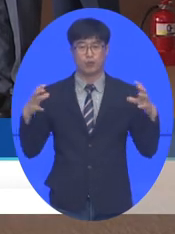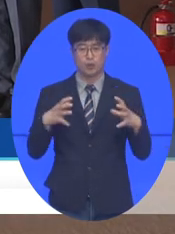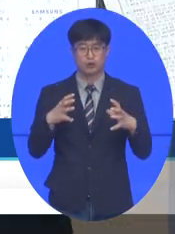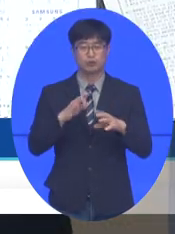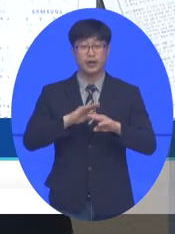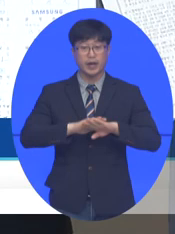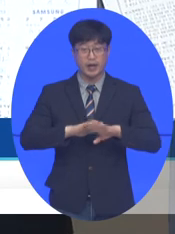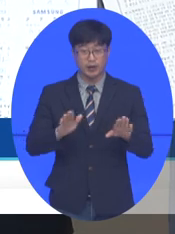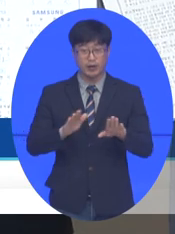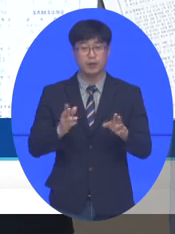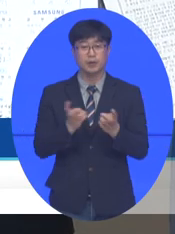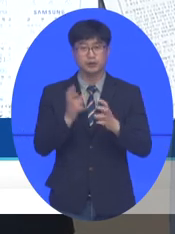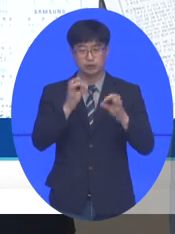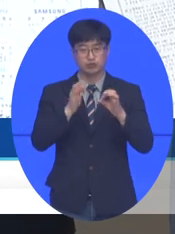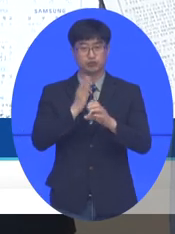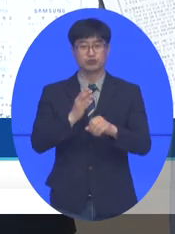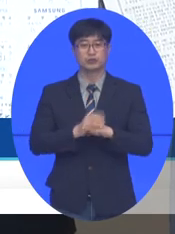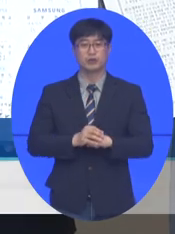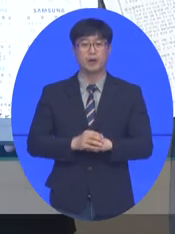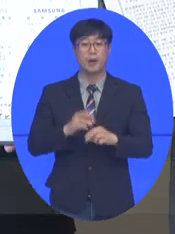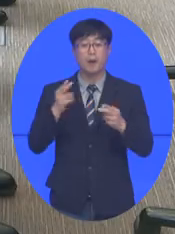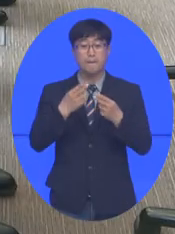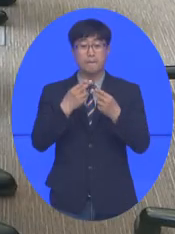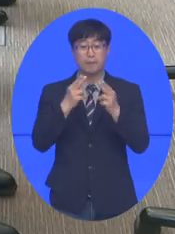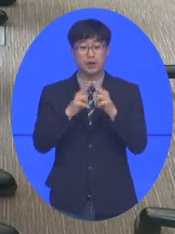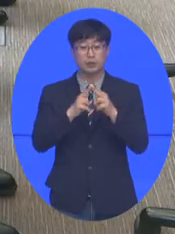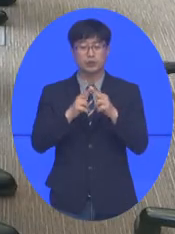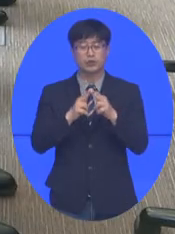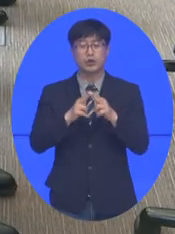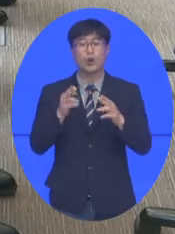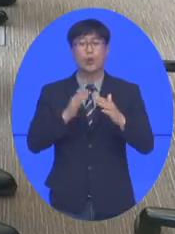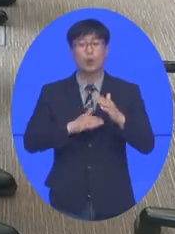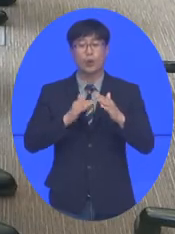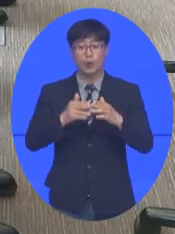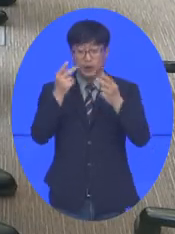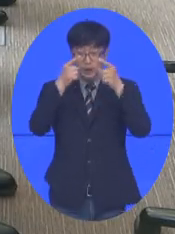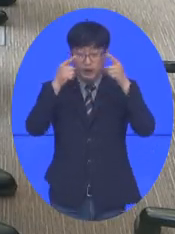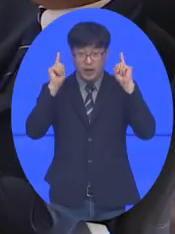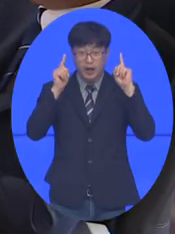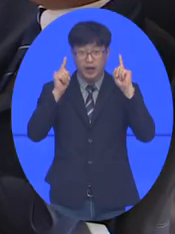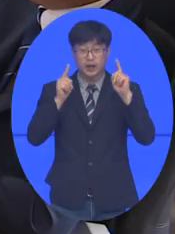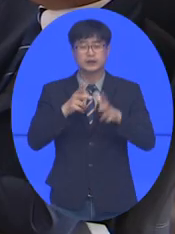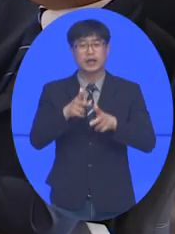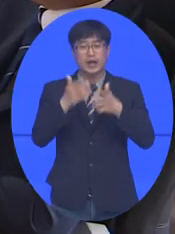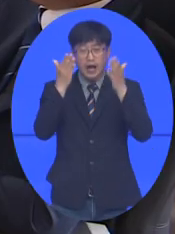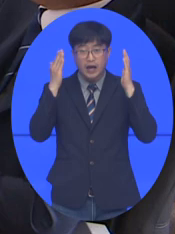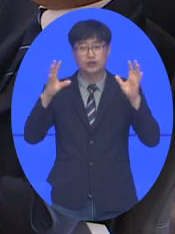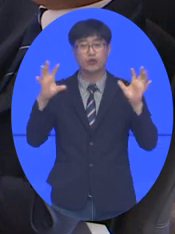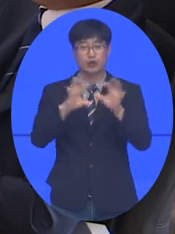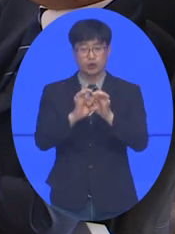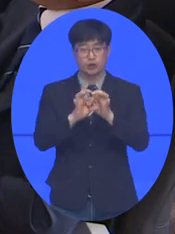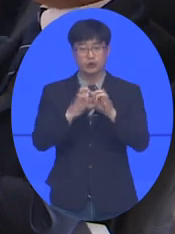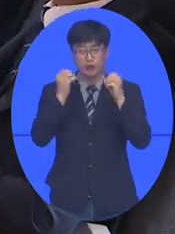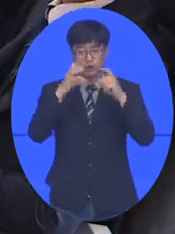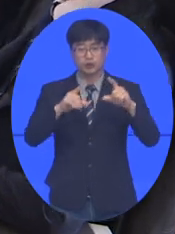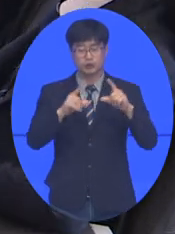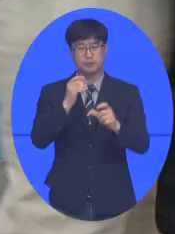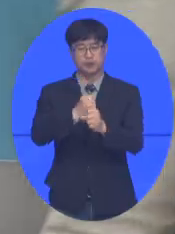했습니다. 반도체 공유대학 등 산학 연관이 새로운 형식의 다양한 인재 양성 협업 시스템을